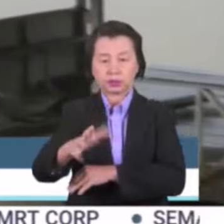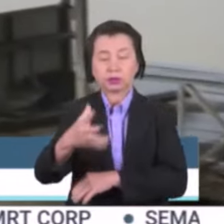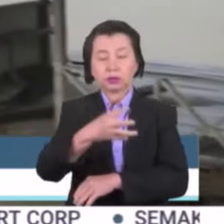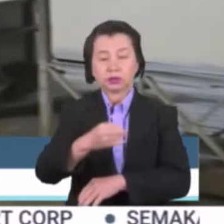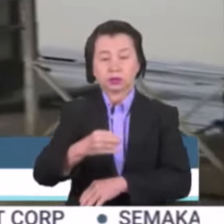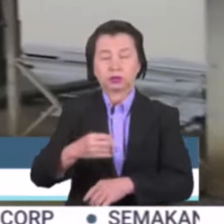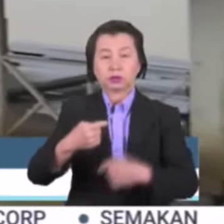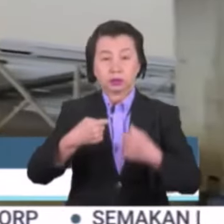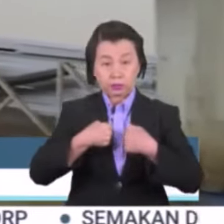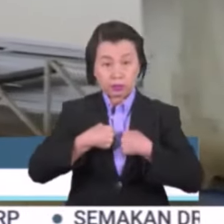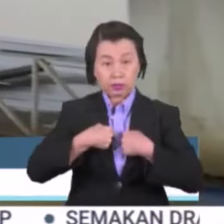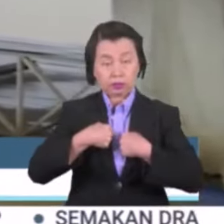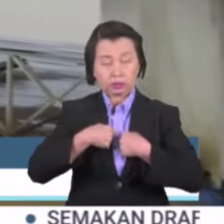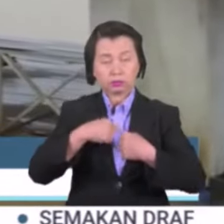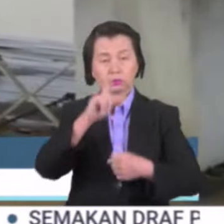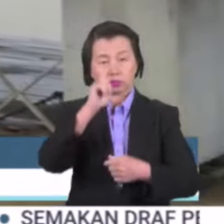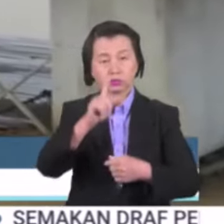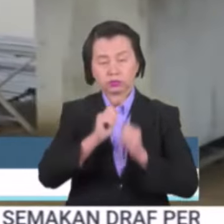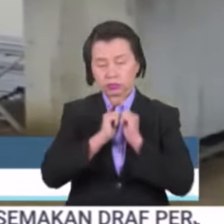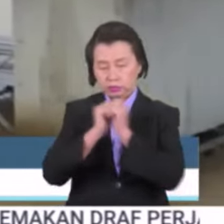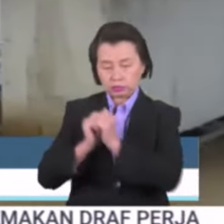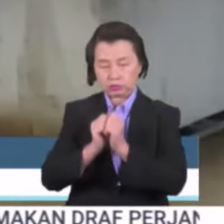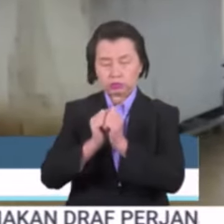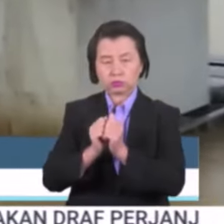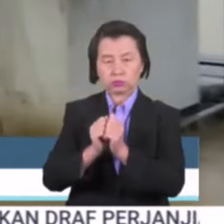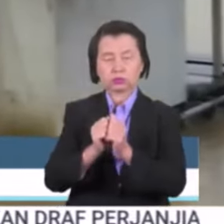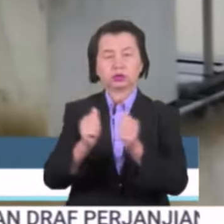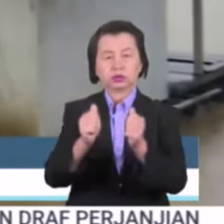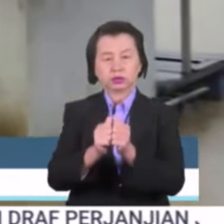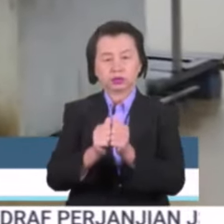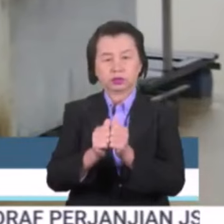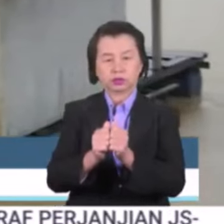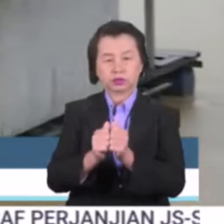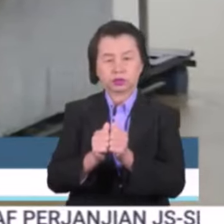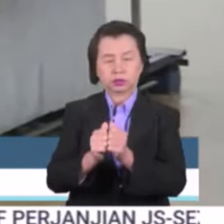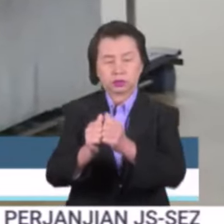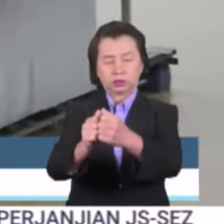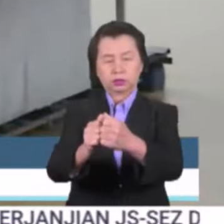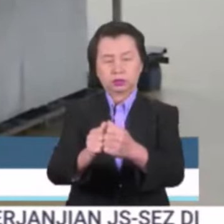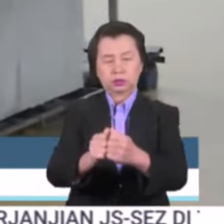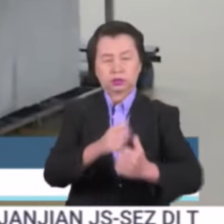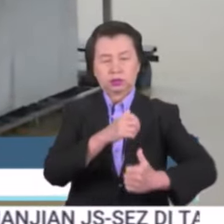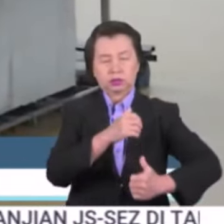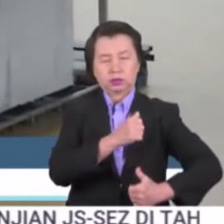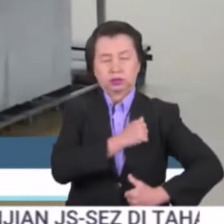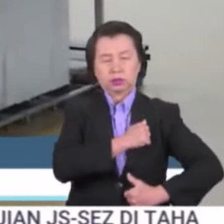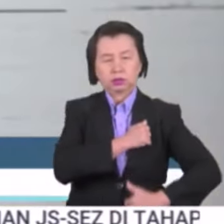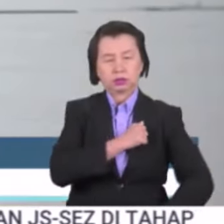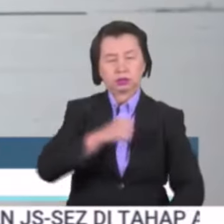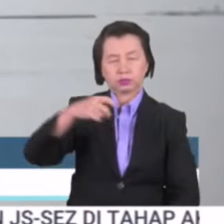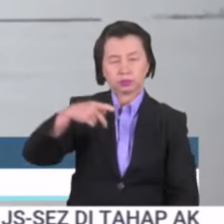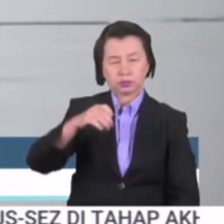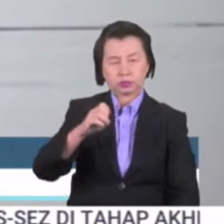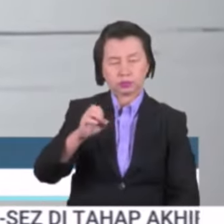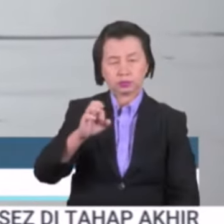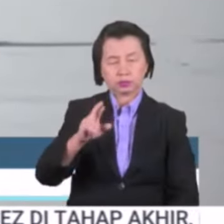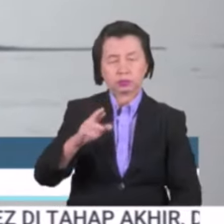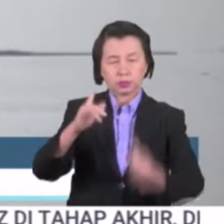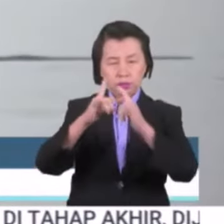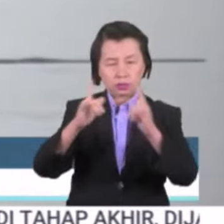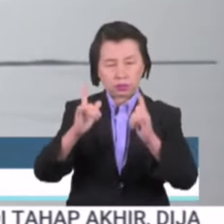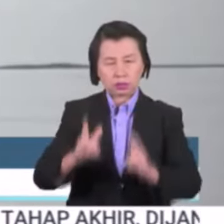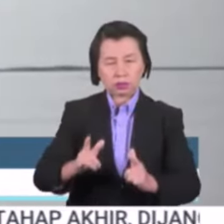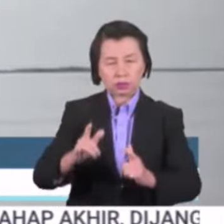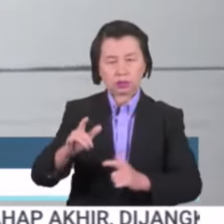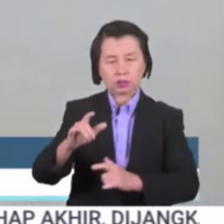Dan Otto, saya sebenarnya bersama-sama dengan Batalion ke-18 Regimen Askar Melayu Diraja RMD Farah Kem